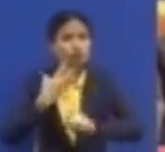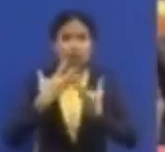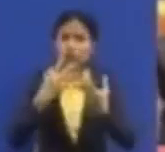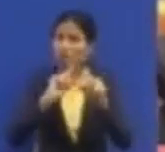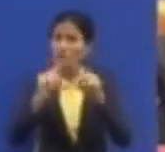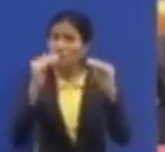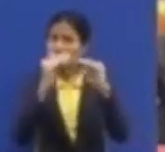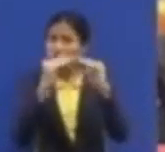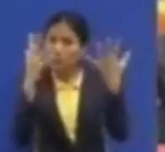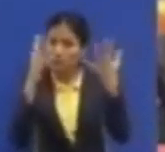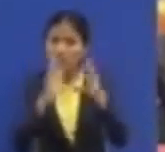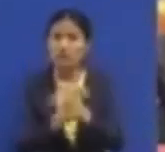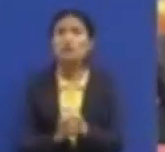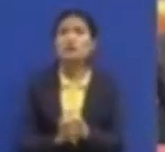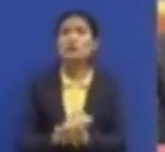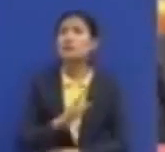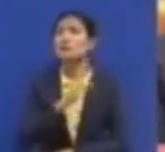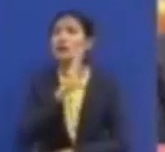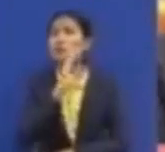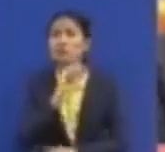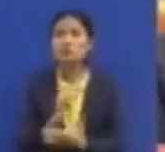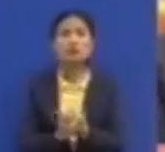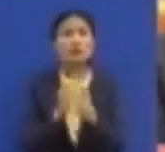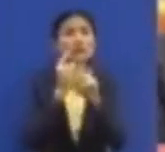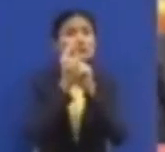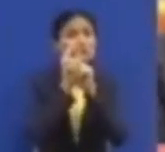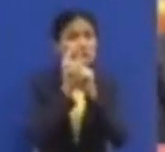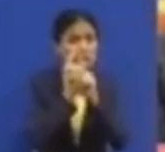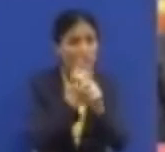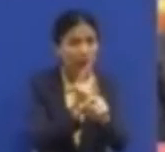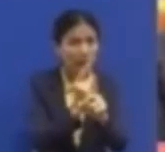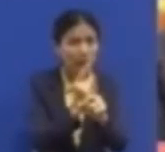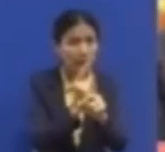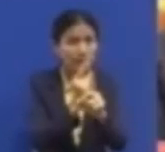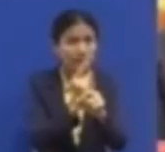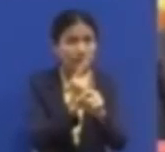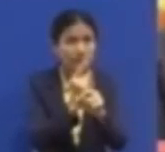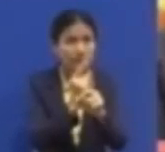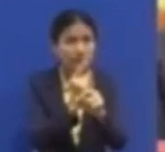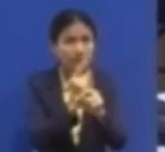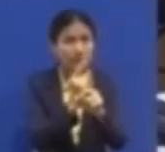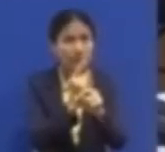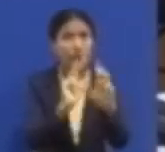รุณาตามข้อตกลงก็กรุณาด้วยครับ